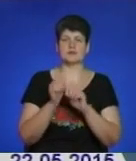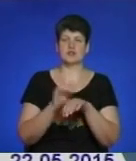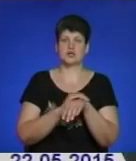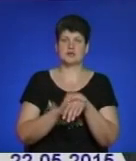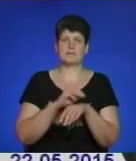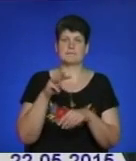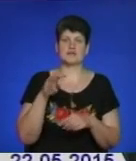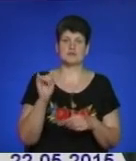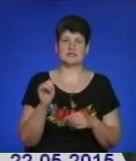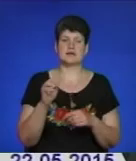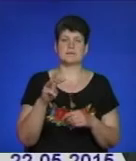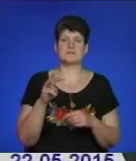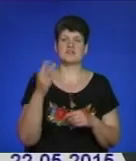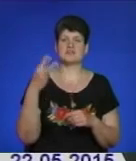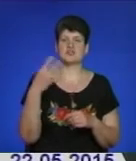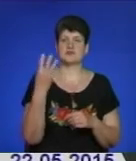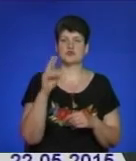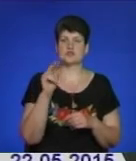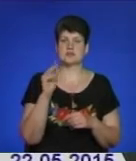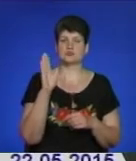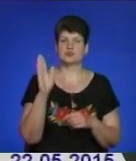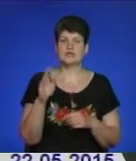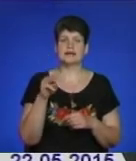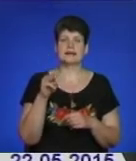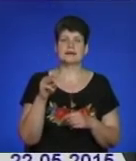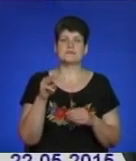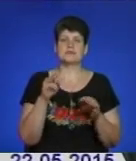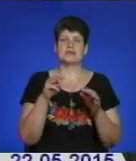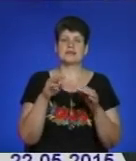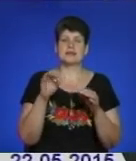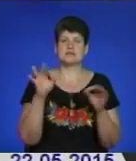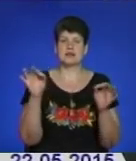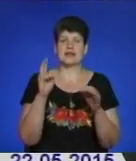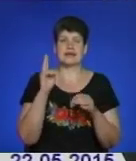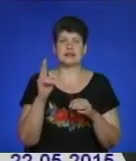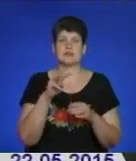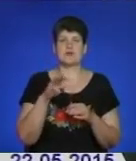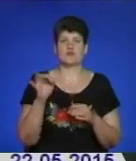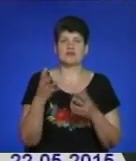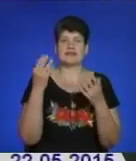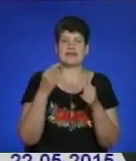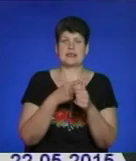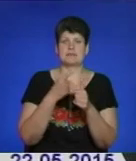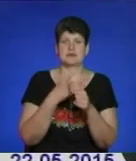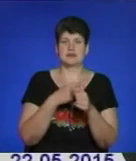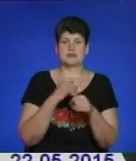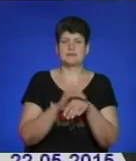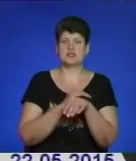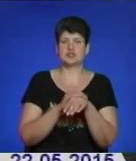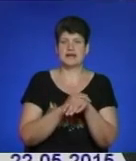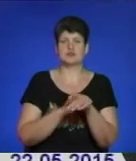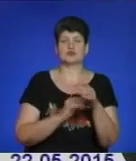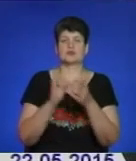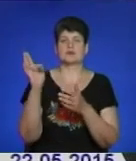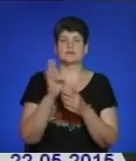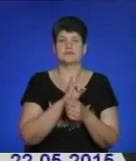Мефодія. 24 числа буде тезоіменництво Кирила і Мефодія. Це день іменин Блаженнішого